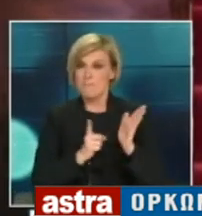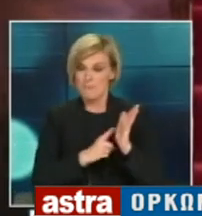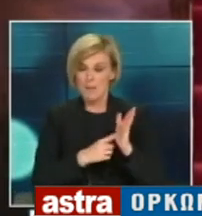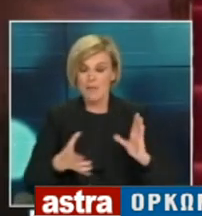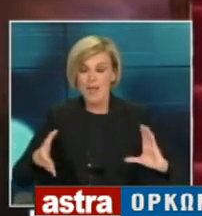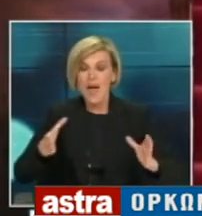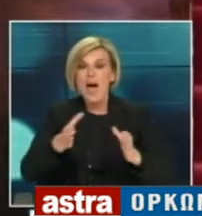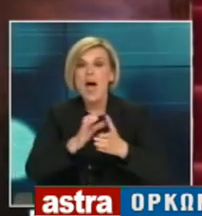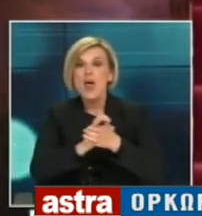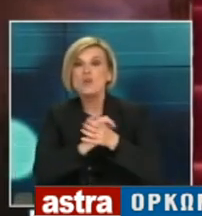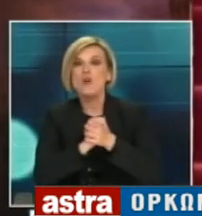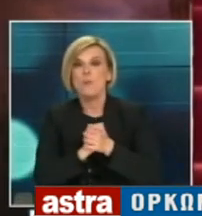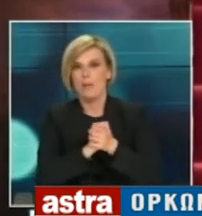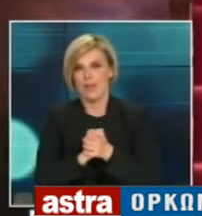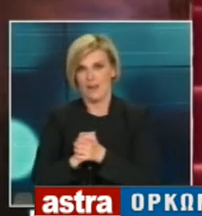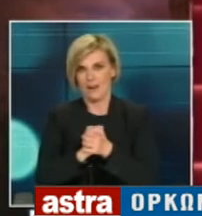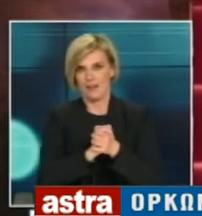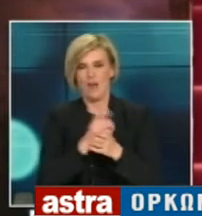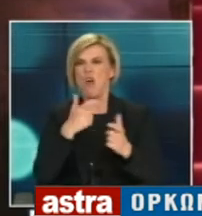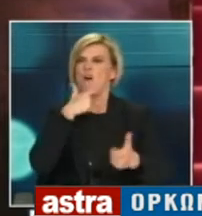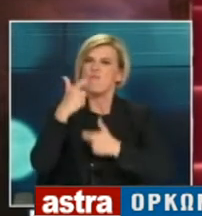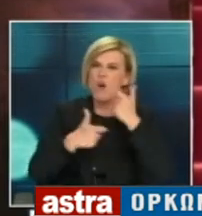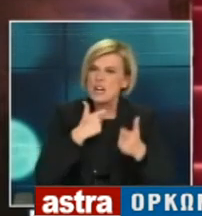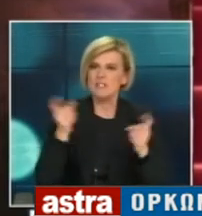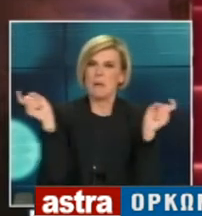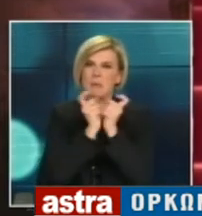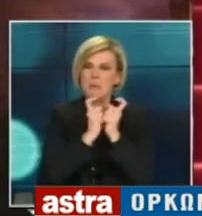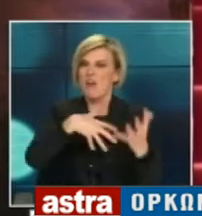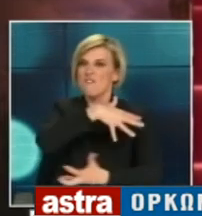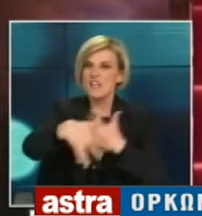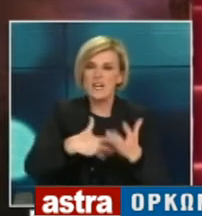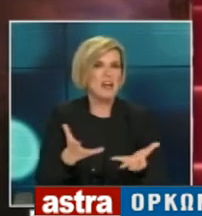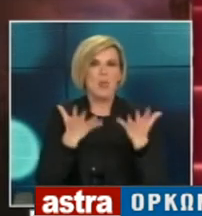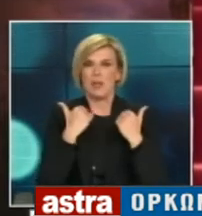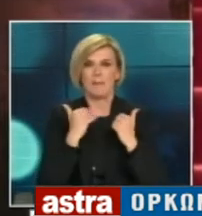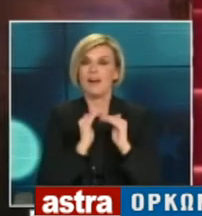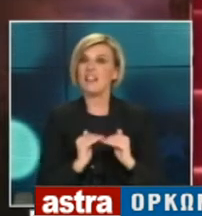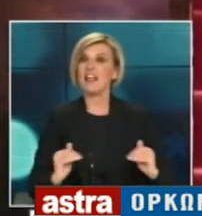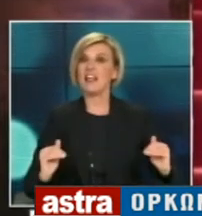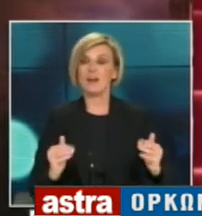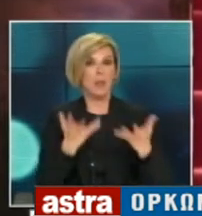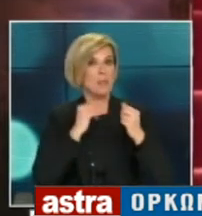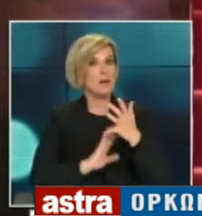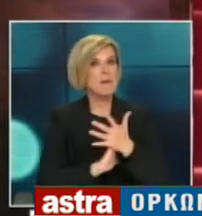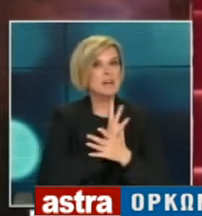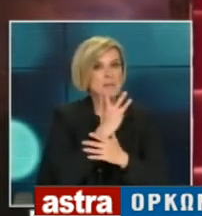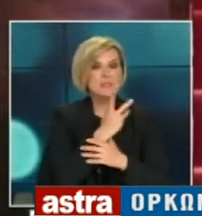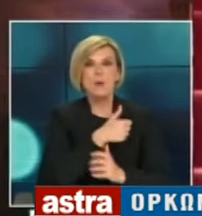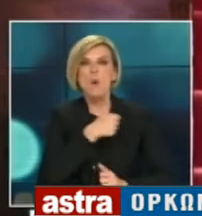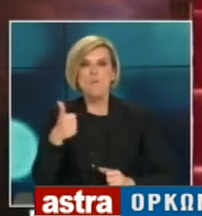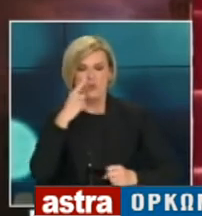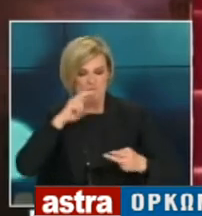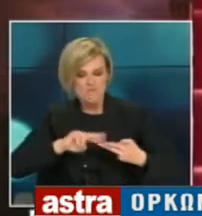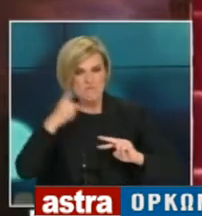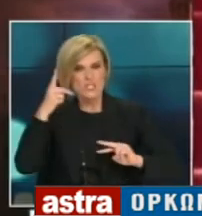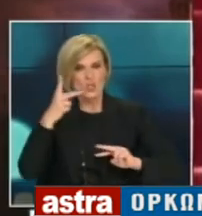είμαστε ενωμένοι. Δεν υπάρχει με φωνασκίες ειρήνη. Καμία πρόοδος, μόνο μίσος. Μόνο εξαντλητικός θυμός και